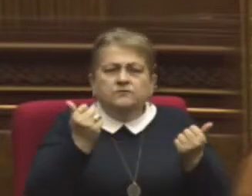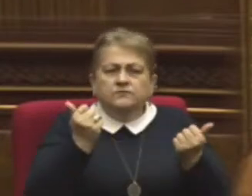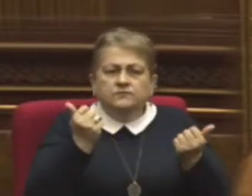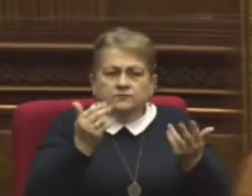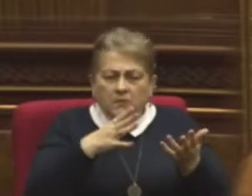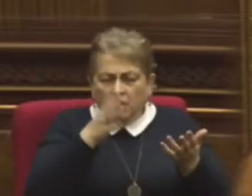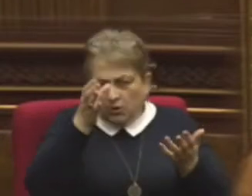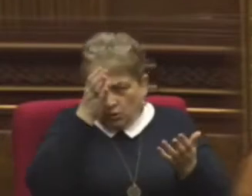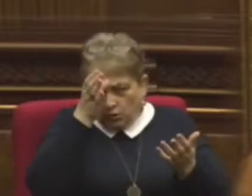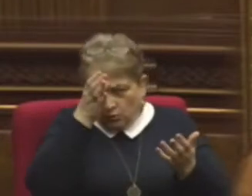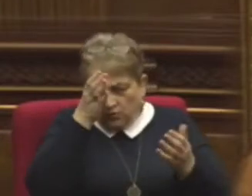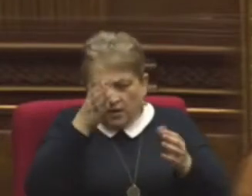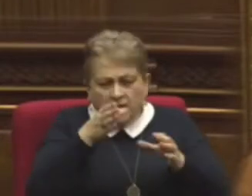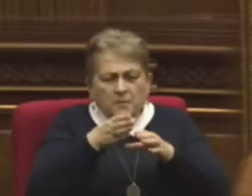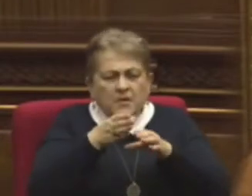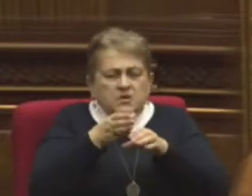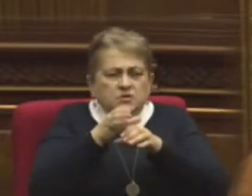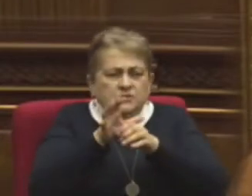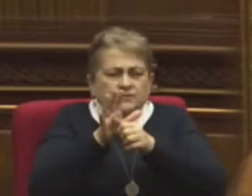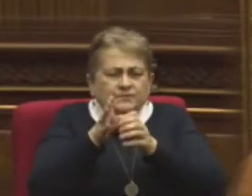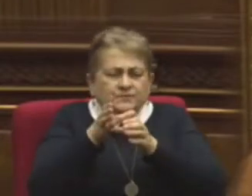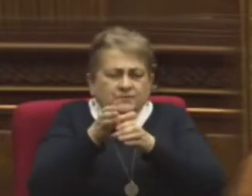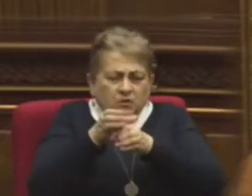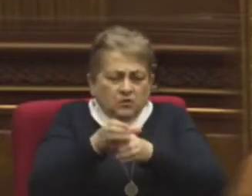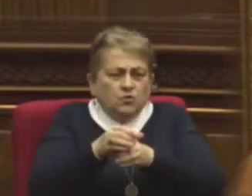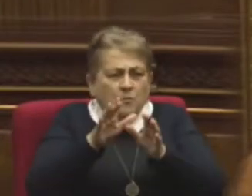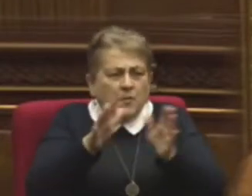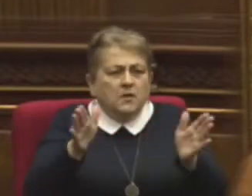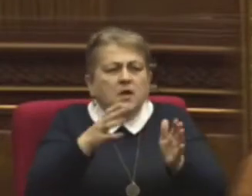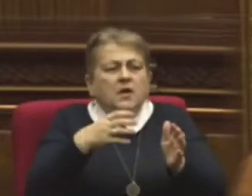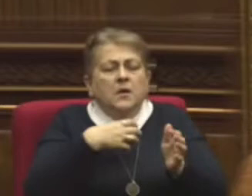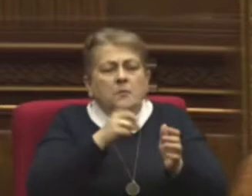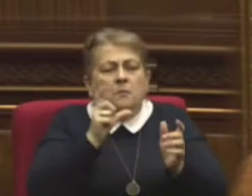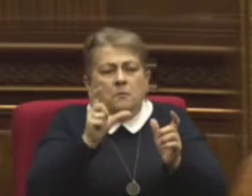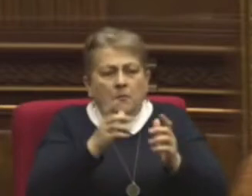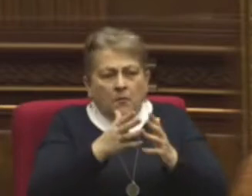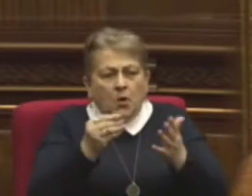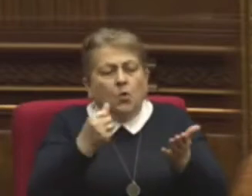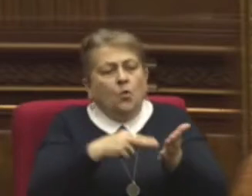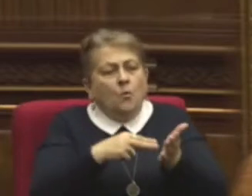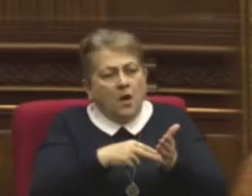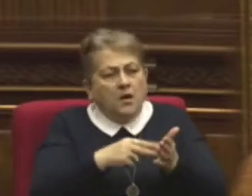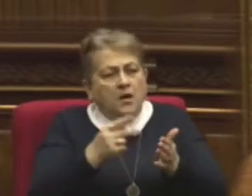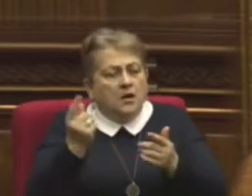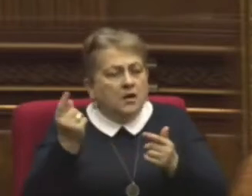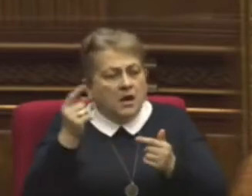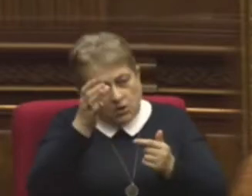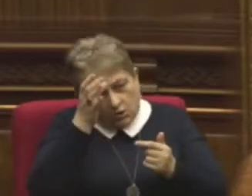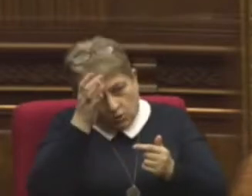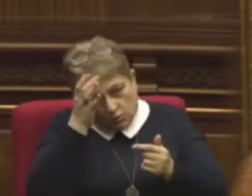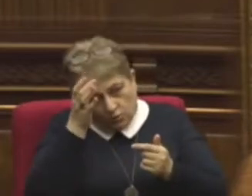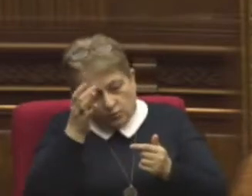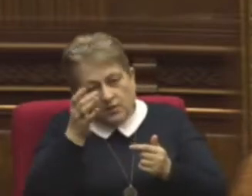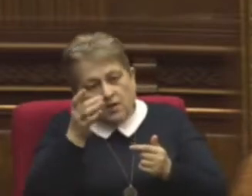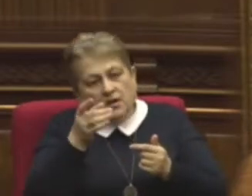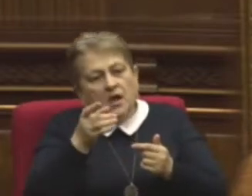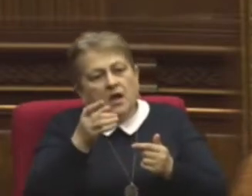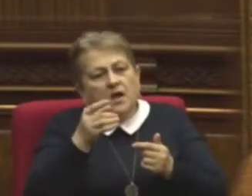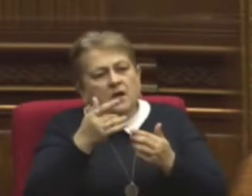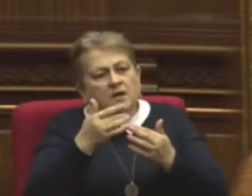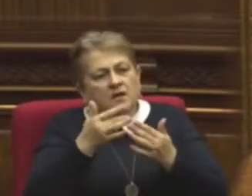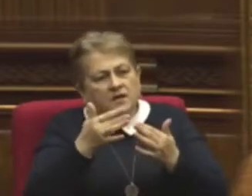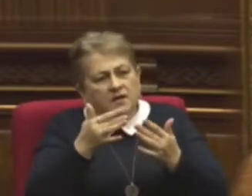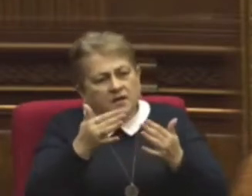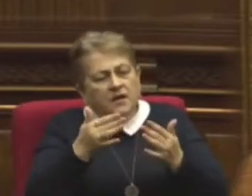էինք, գիտության ճնշող մեծամասնությունը, հիմնական գումարը, որ գալիս է դեպի գիտություն, գալիս է